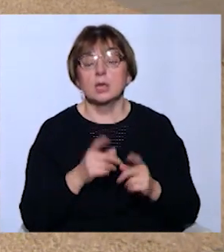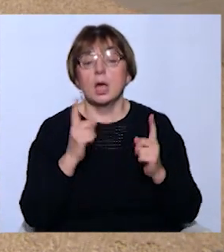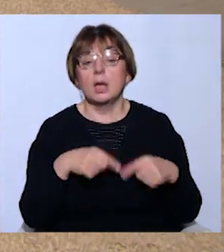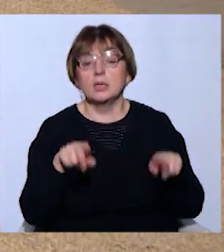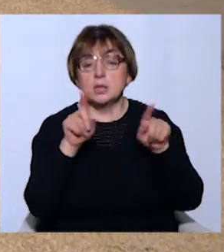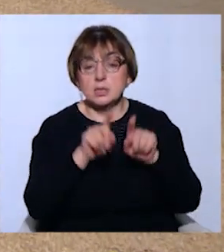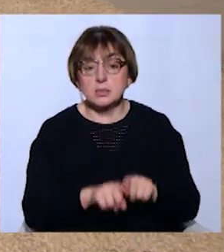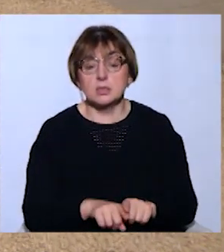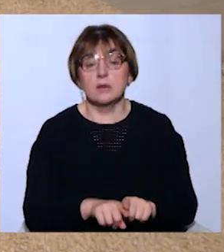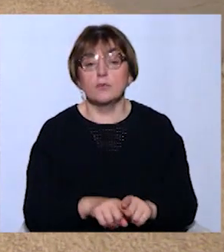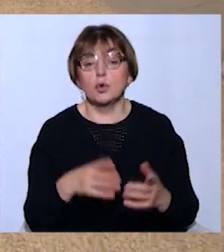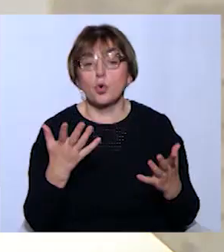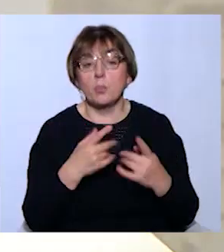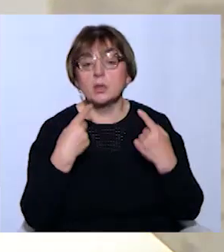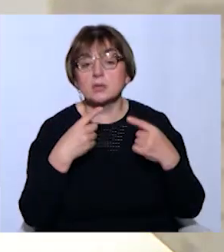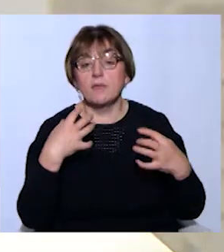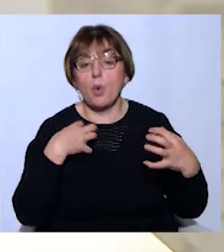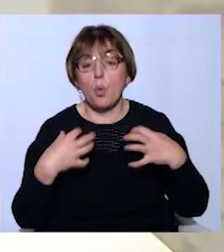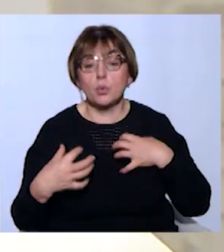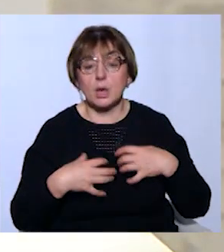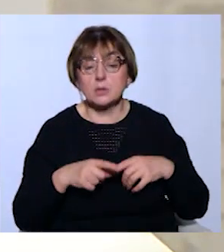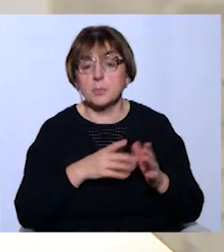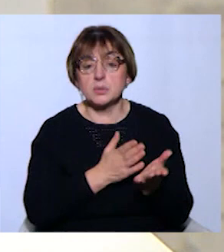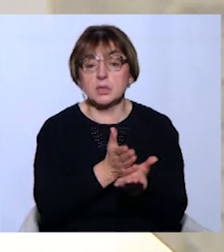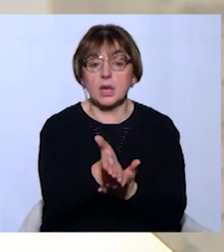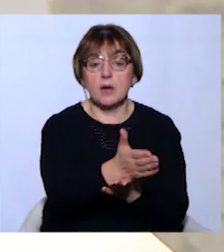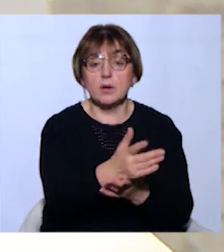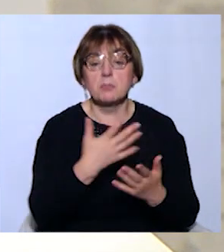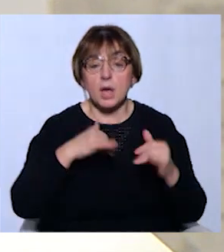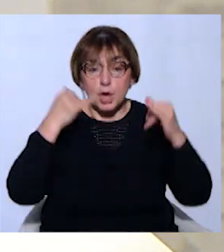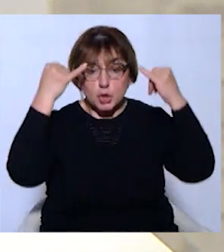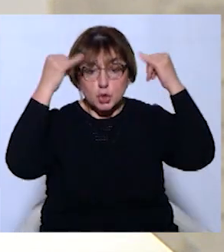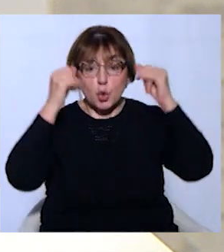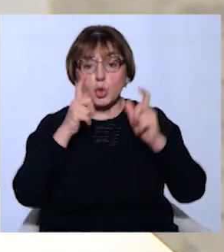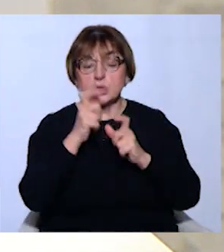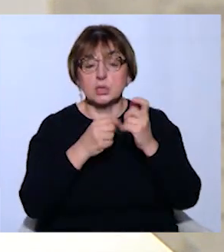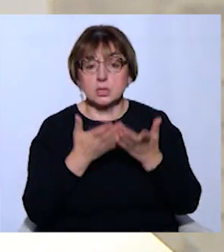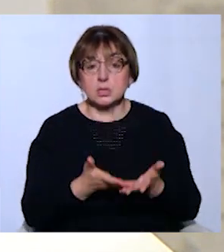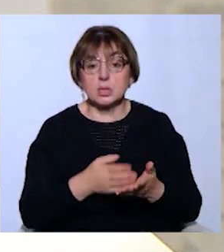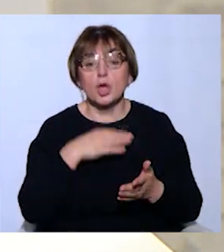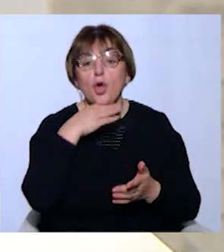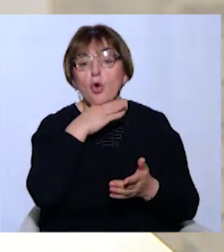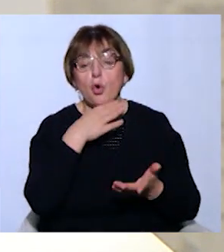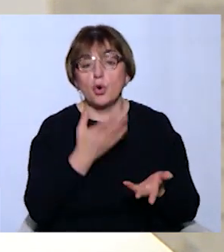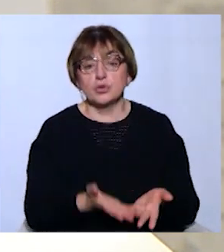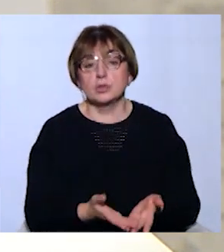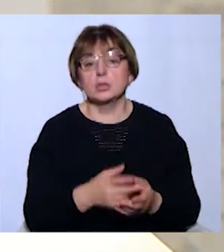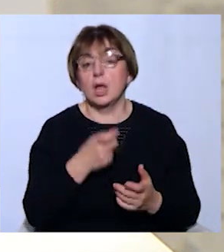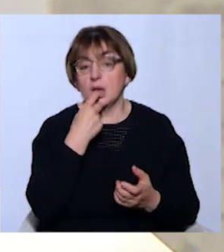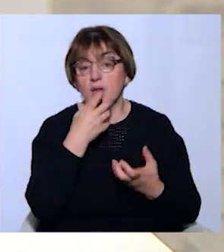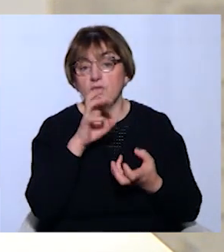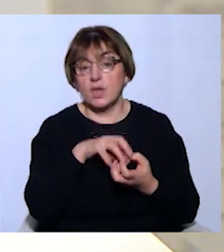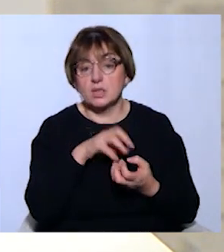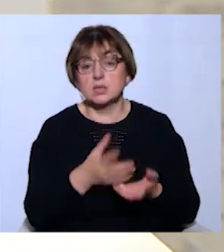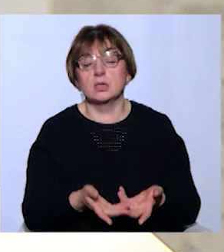ისევ რომელიმე სხვა ორგანიზმების გავლით, მაგალითად ძროხის რძით, ან ხორცით, ან კვერცხით და